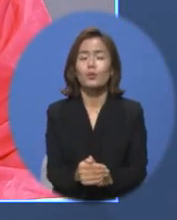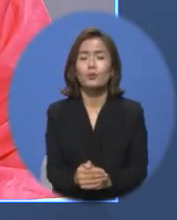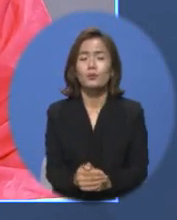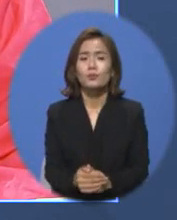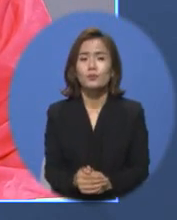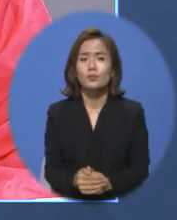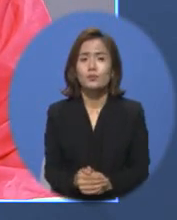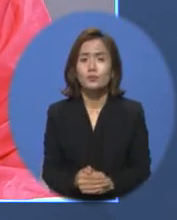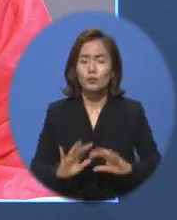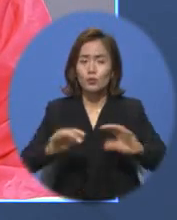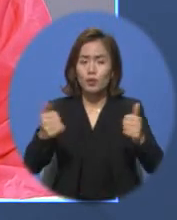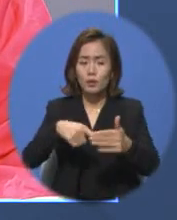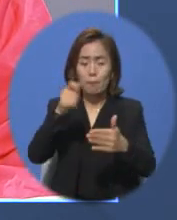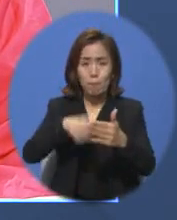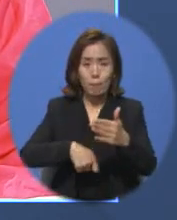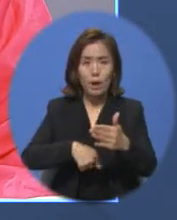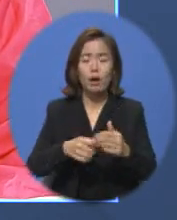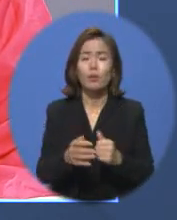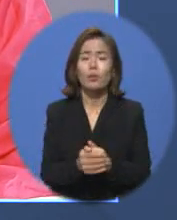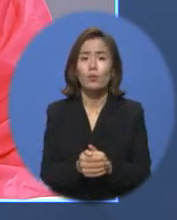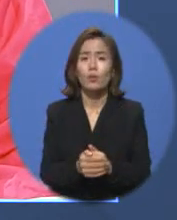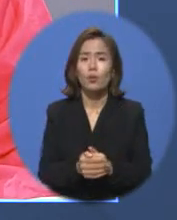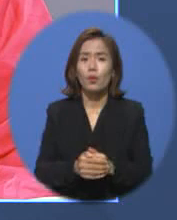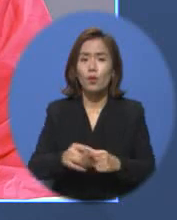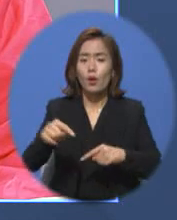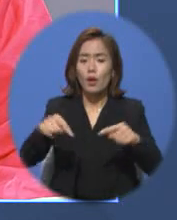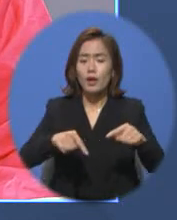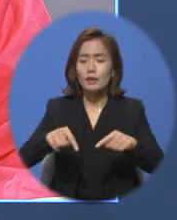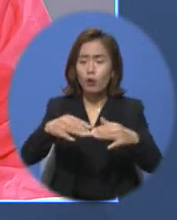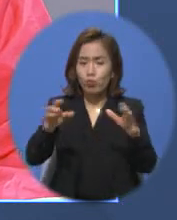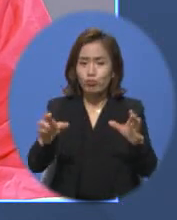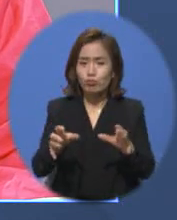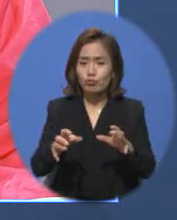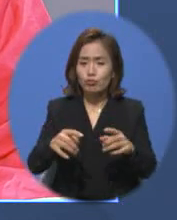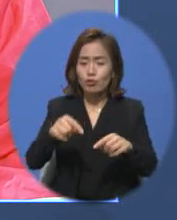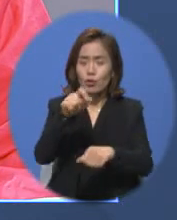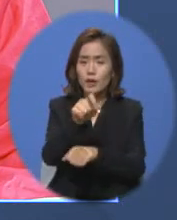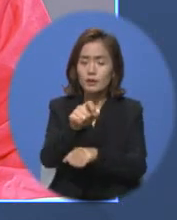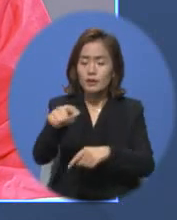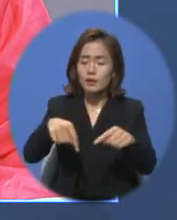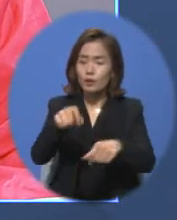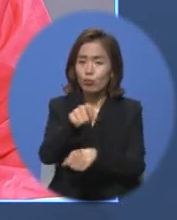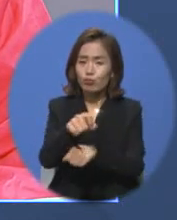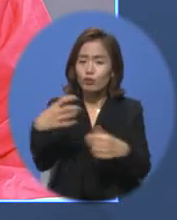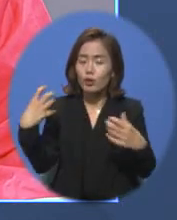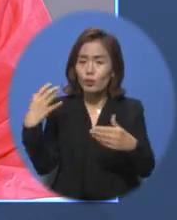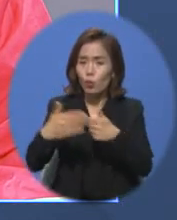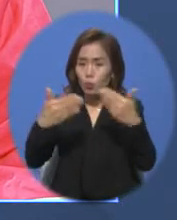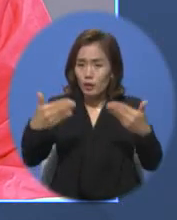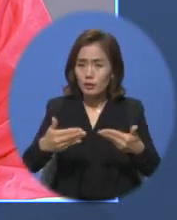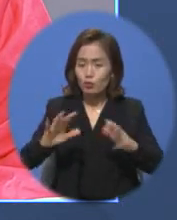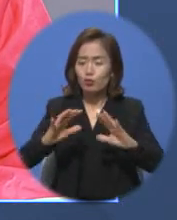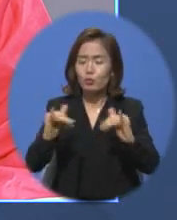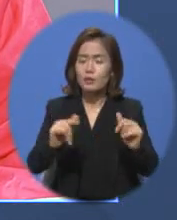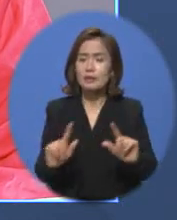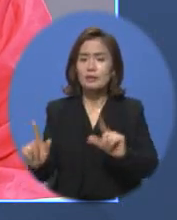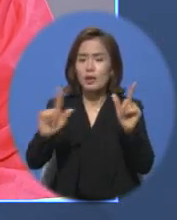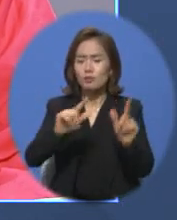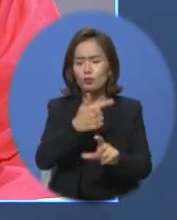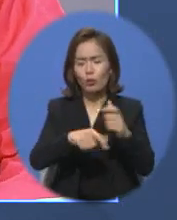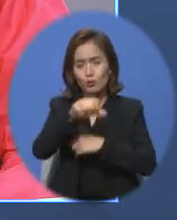당의정체성과강령에따라법을제정하고, 국회에서통과시킨후,행정부의도움을 받아국민의삶의질을향상시키는것이라고생각합니다